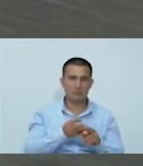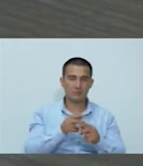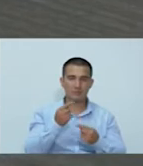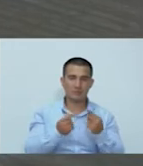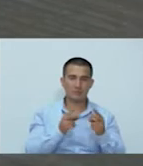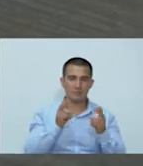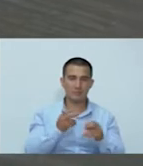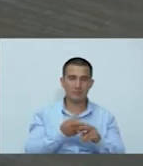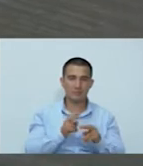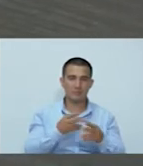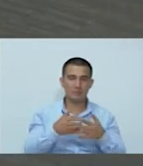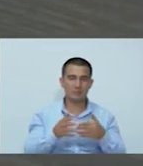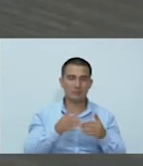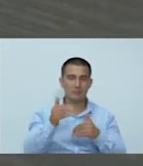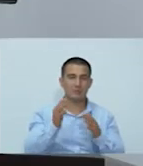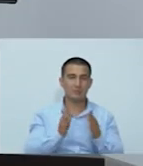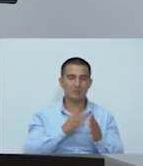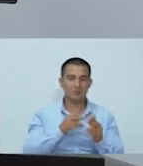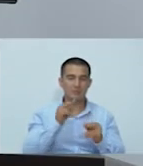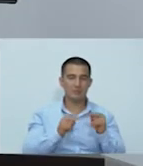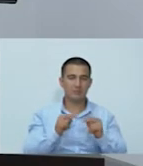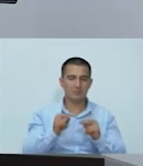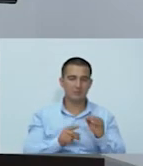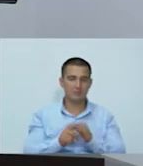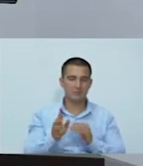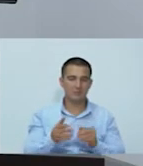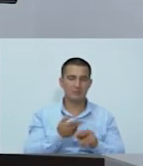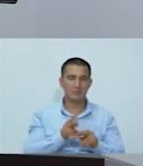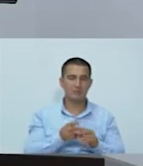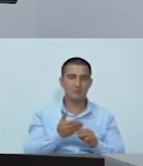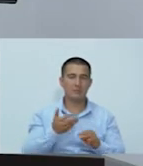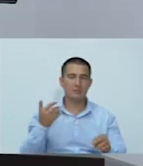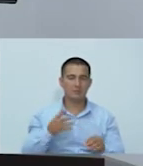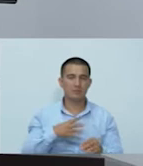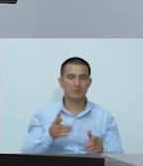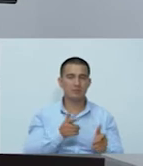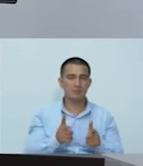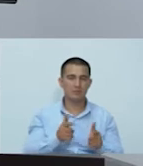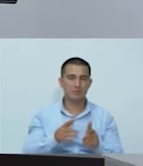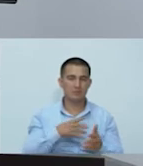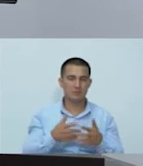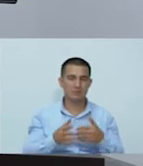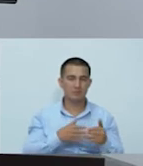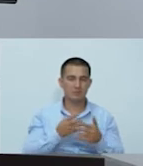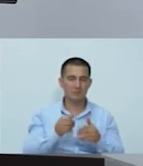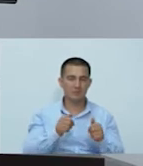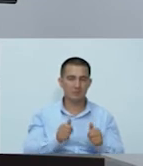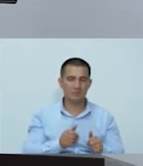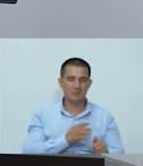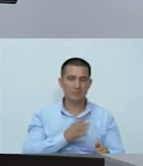elementlarimizni qog'ozga yopishtirib olamiz. Buning uchun oldindan tayyorlab olgan qog'oz shaklimizni